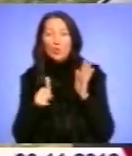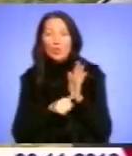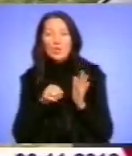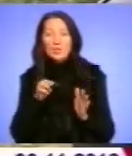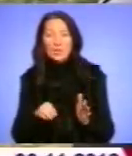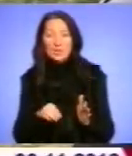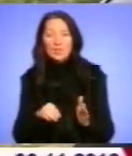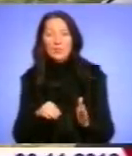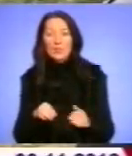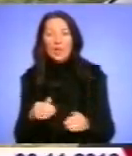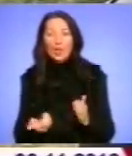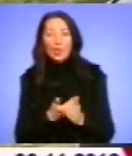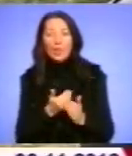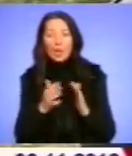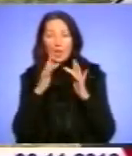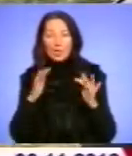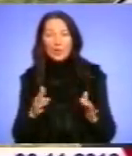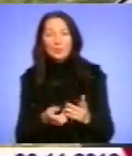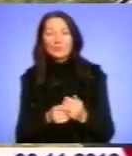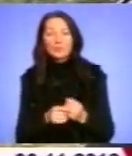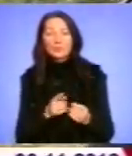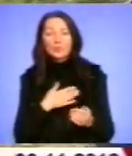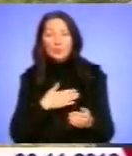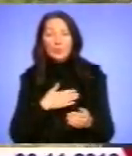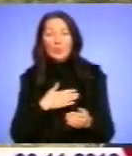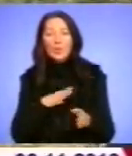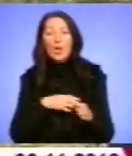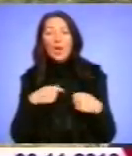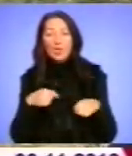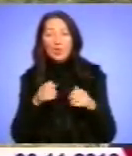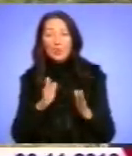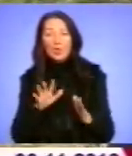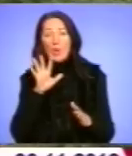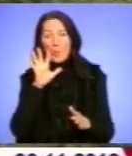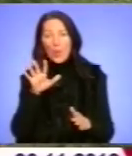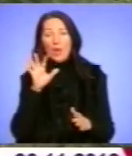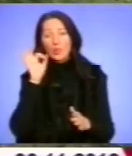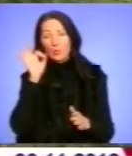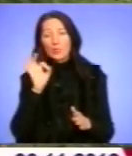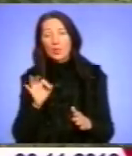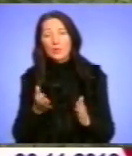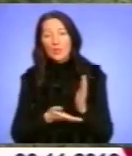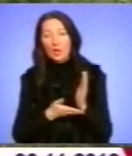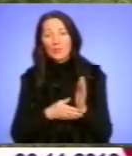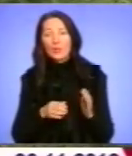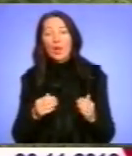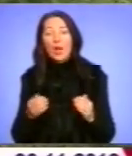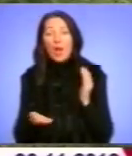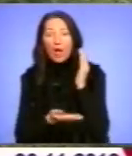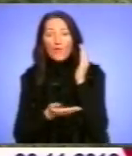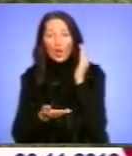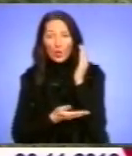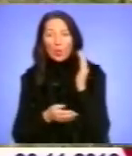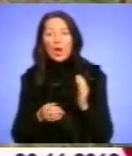плантації новорічних дерев, чисельністю 96 тисяч дерев. Тобто ми реалізуємо тільки п'яту частину дерев. Вирубка новорічних дерев розпочнеться